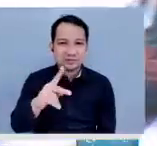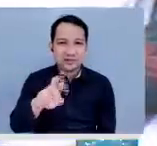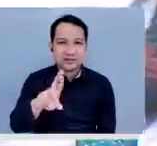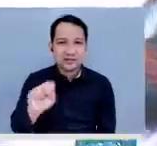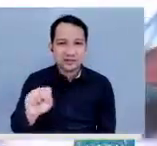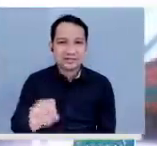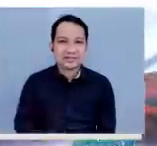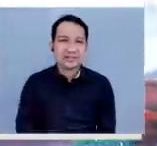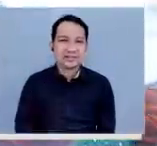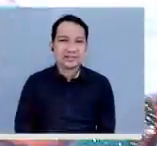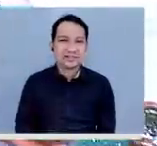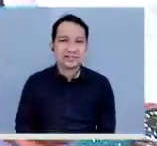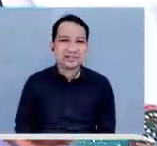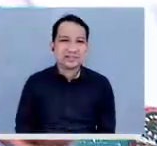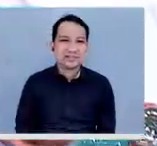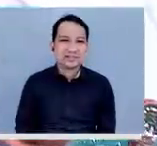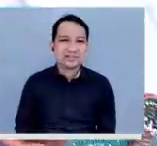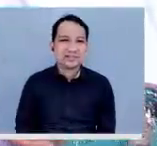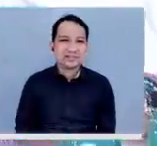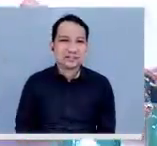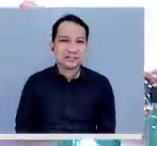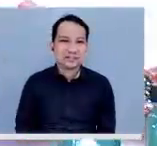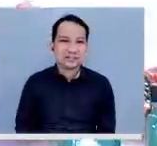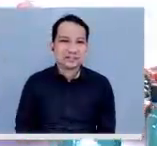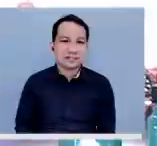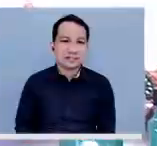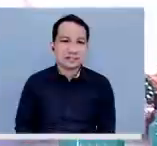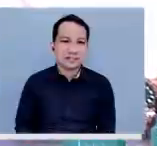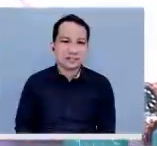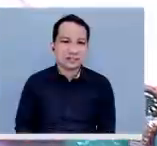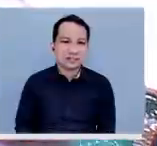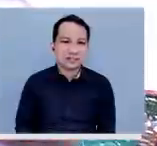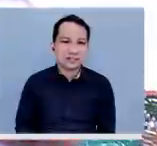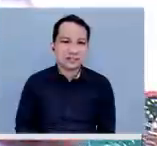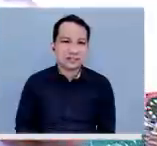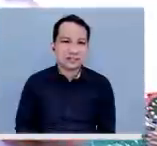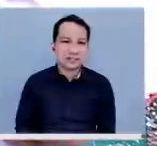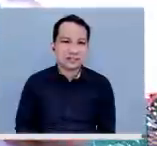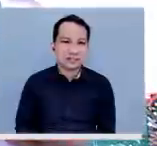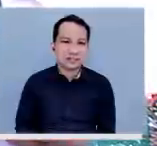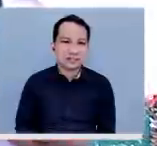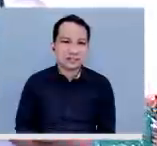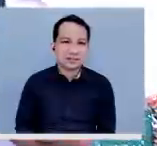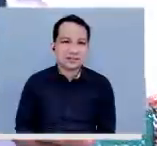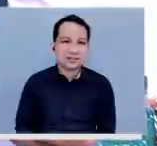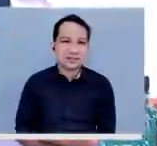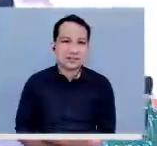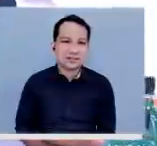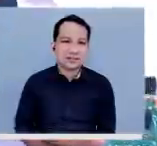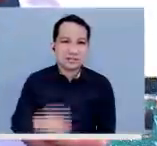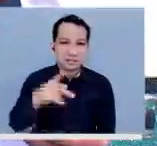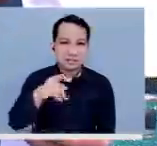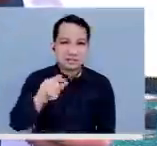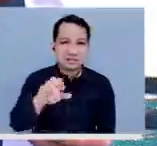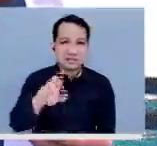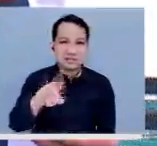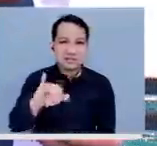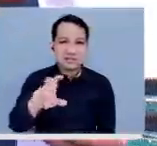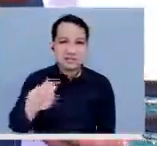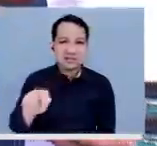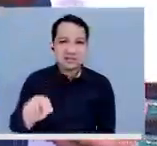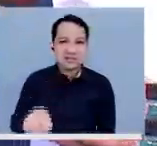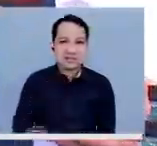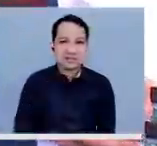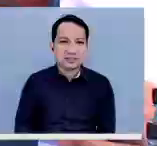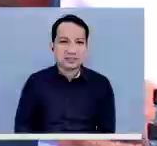mga mako. Kasi tsaka pescatarian na ta si Mami. Yeah. Mami, di ba ano ka? Ang tawag dito pescatarian. So hindi siya kumakain ng karne.